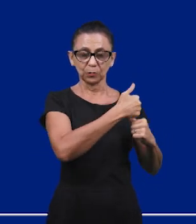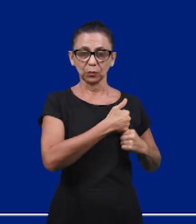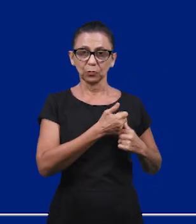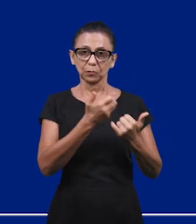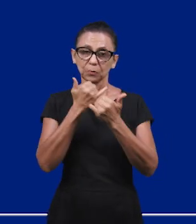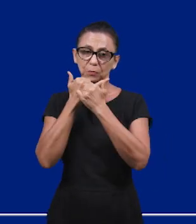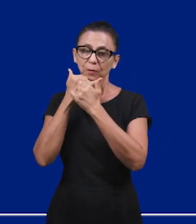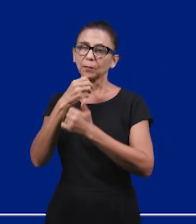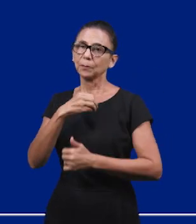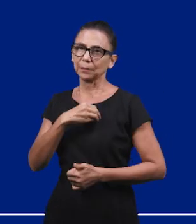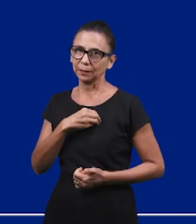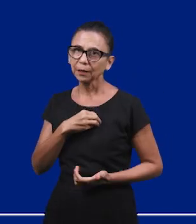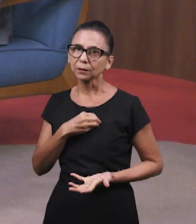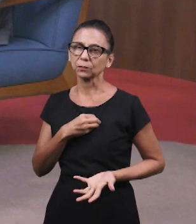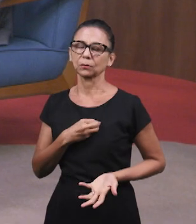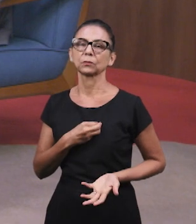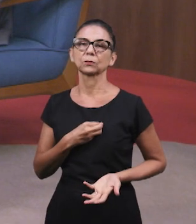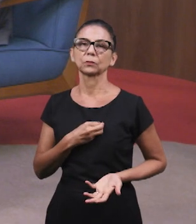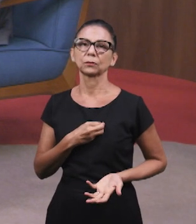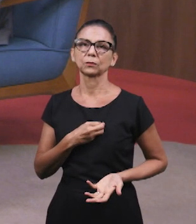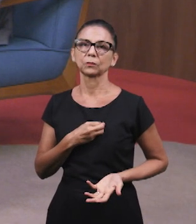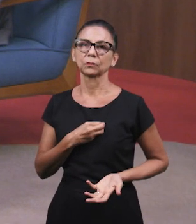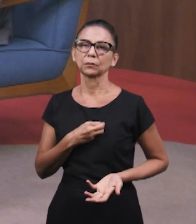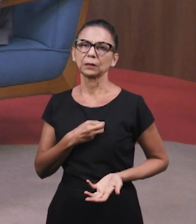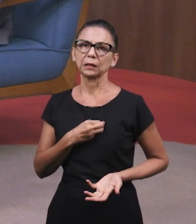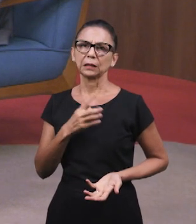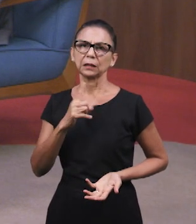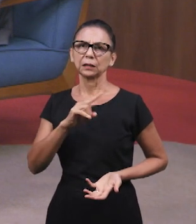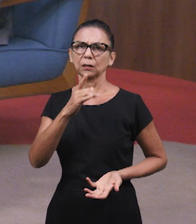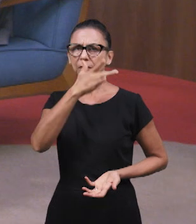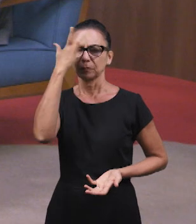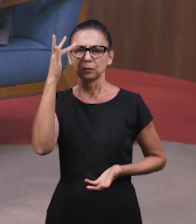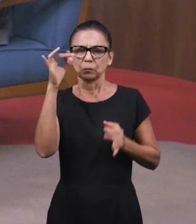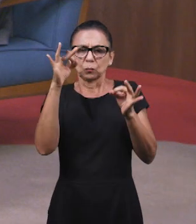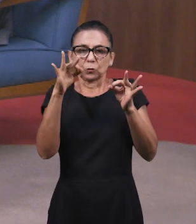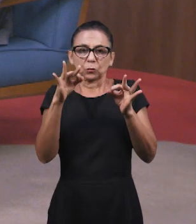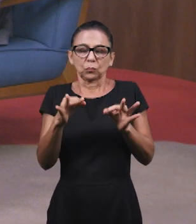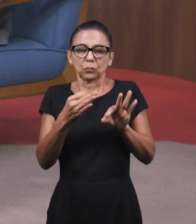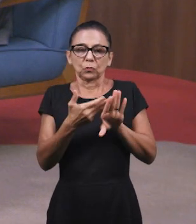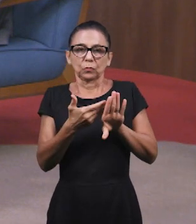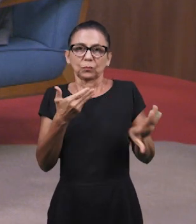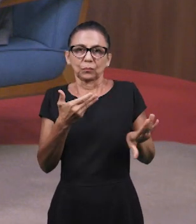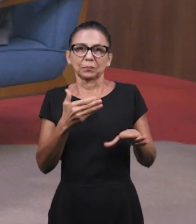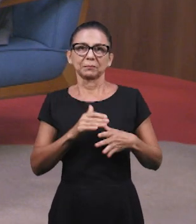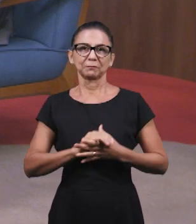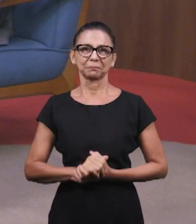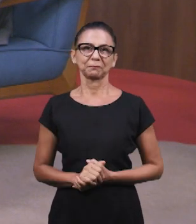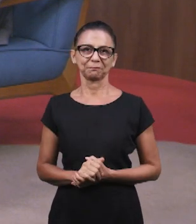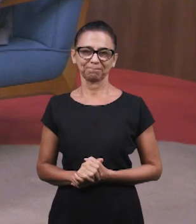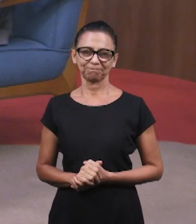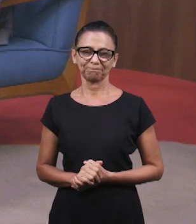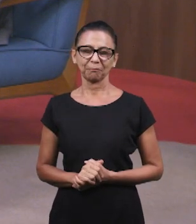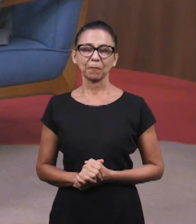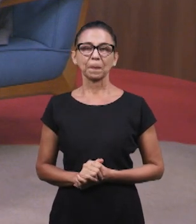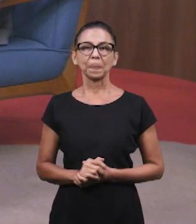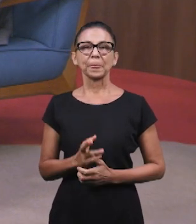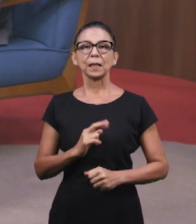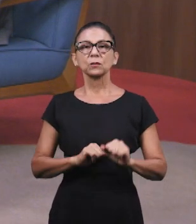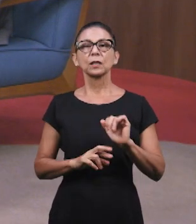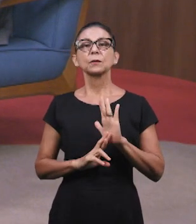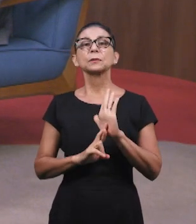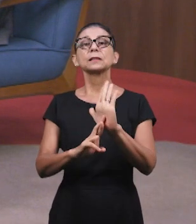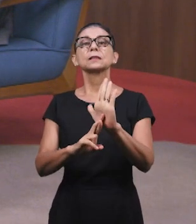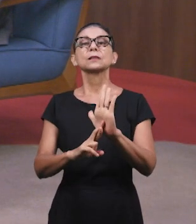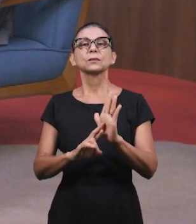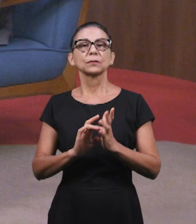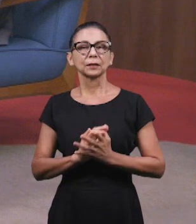est montré dans le moment du passage du Jourdain dans la vie d'une famille qui a commencé